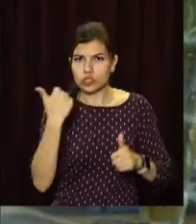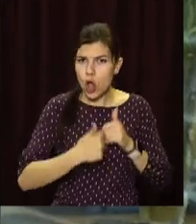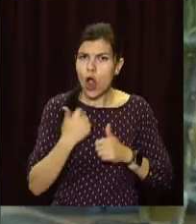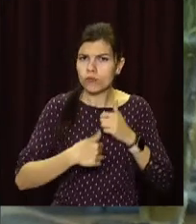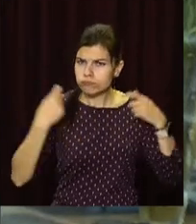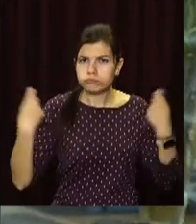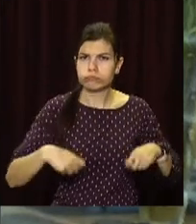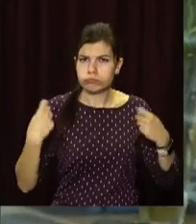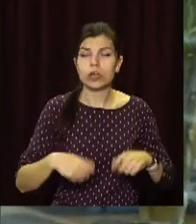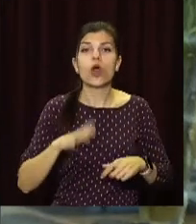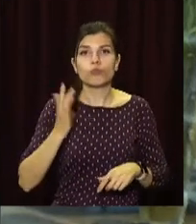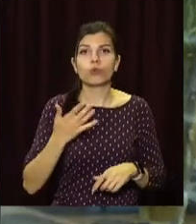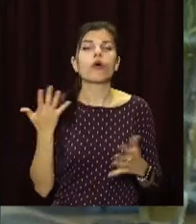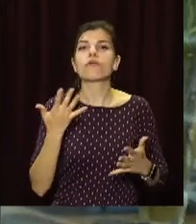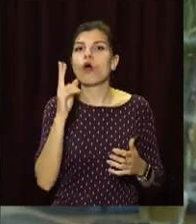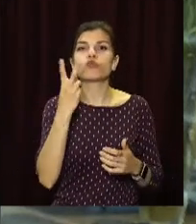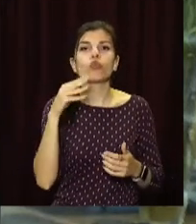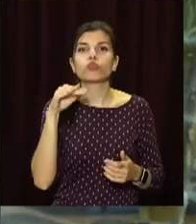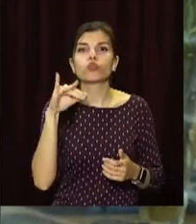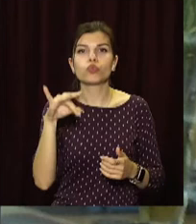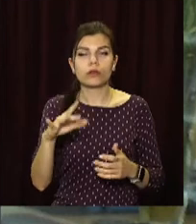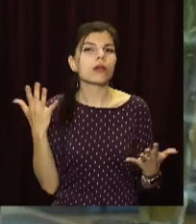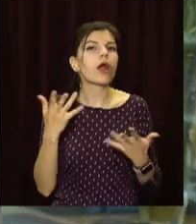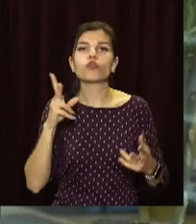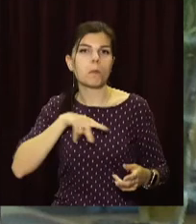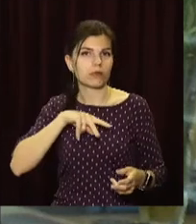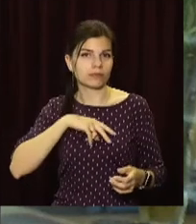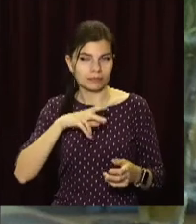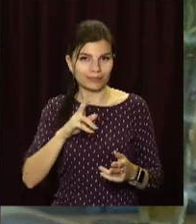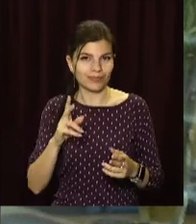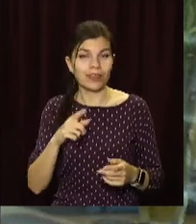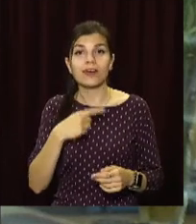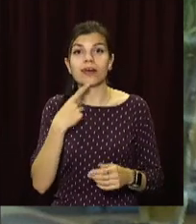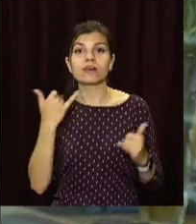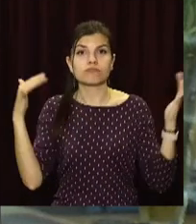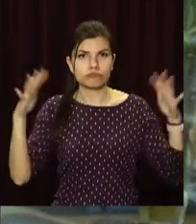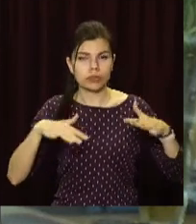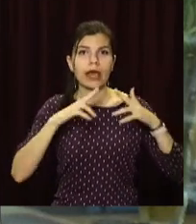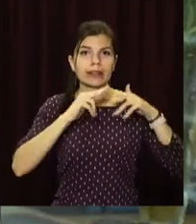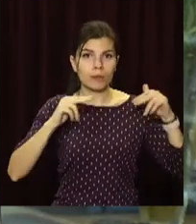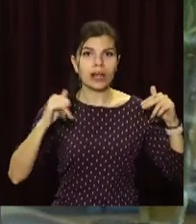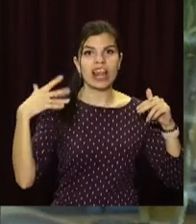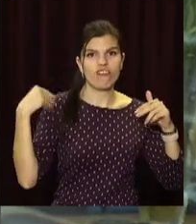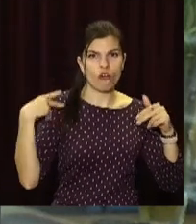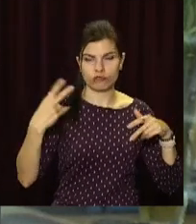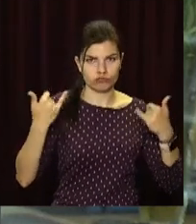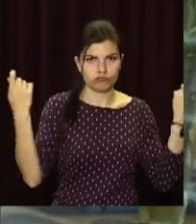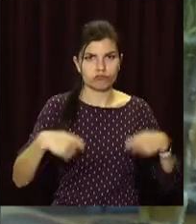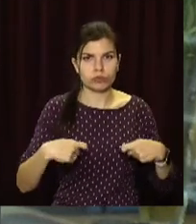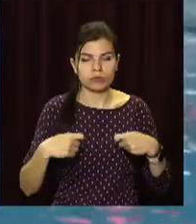них визначать призерів другого туру змагань. У центральному матчі 3-го дня зустрілися команди Дніпра та Львова.